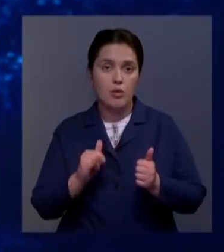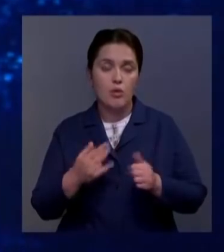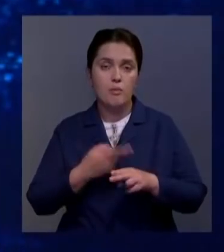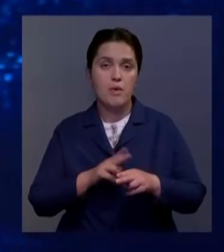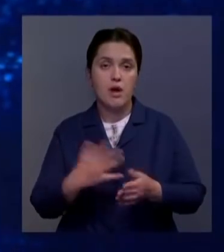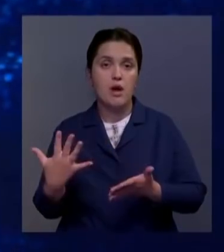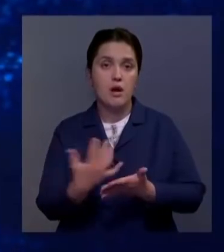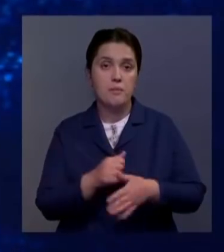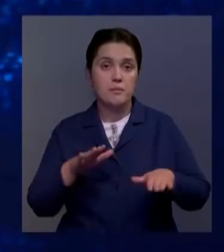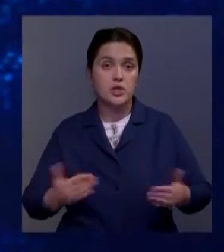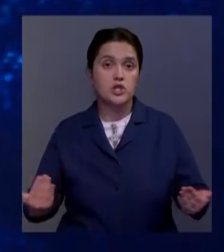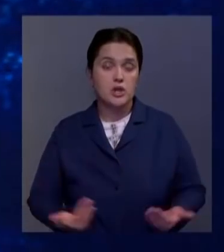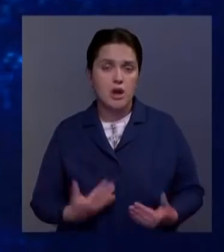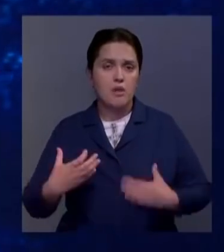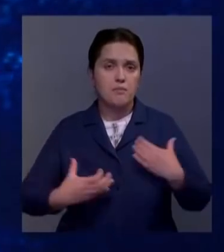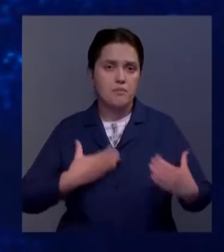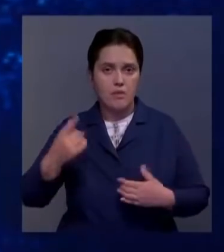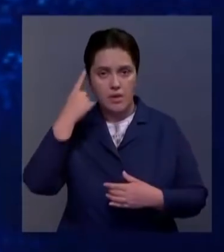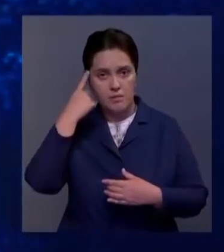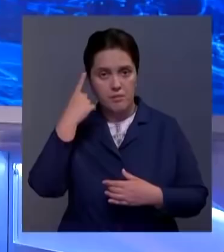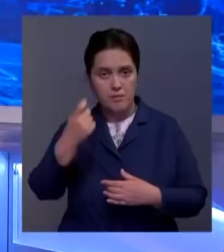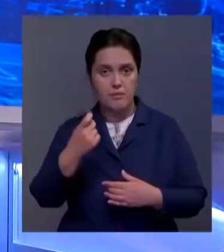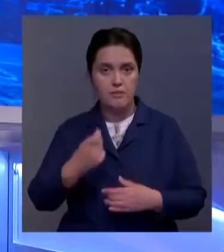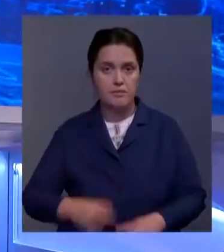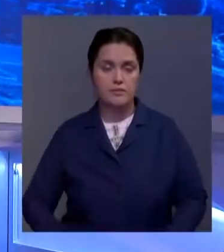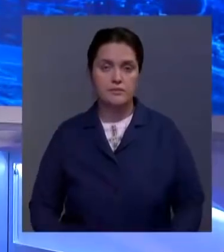шторма. Тогда местные жители забили тревогу.